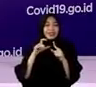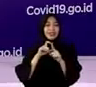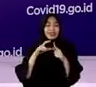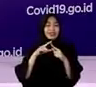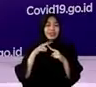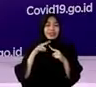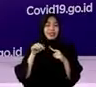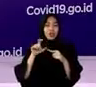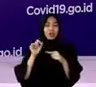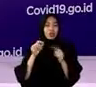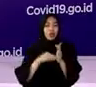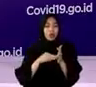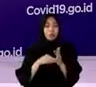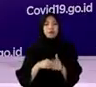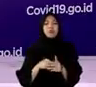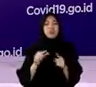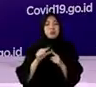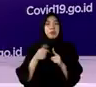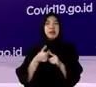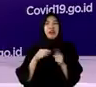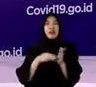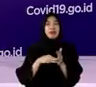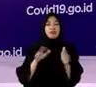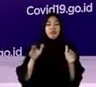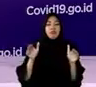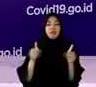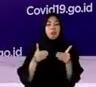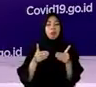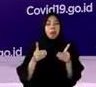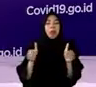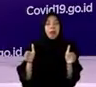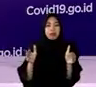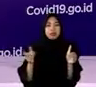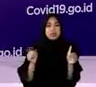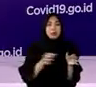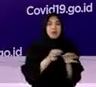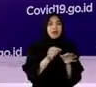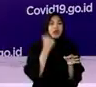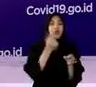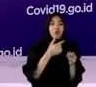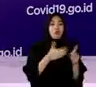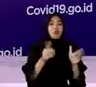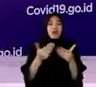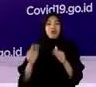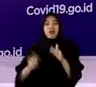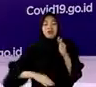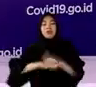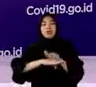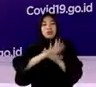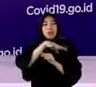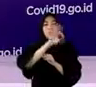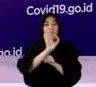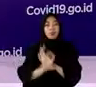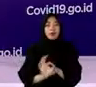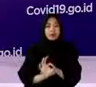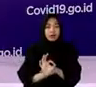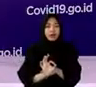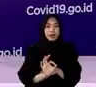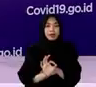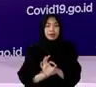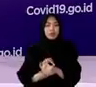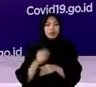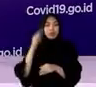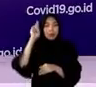longgar karena fasilitas umum diizinkan untuk buka dengan kapasitas maksimal 50% dengan pengaturan